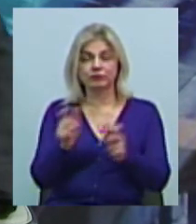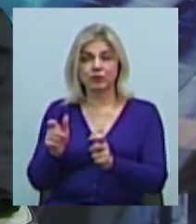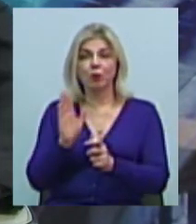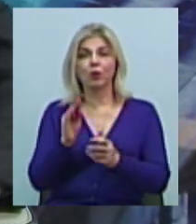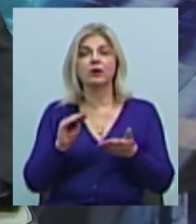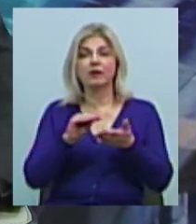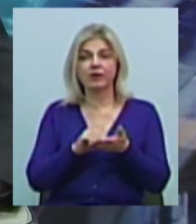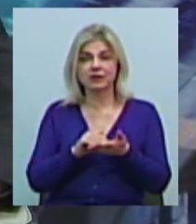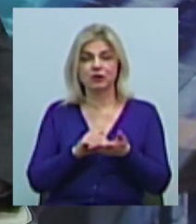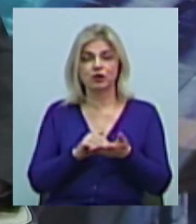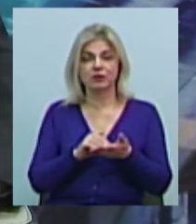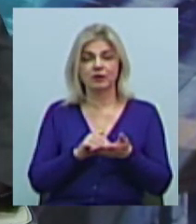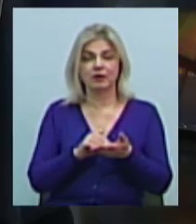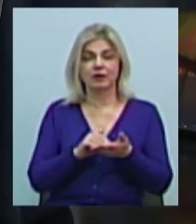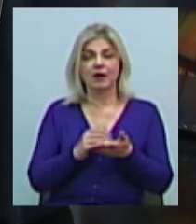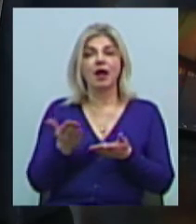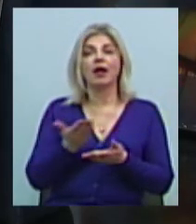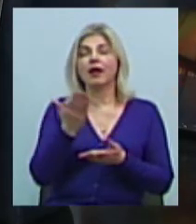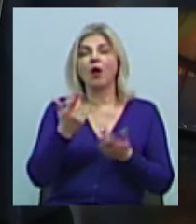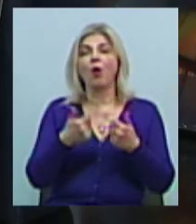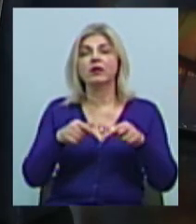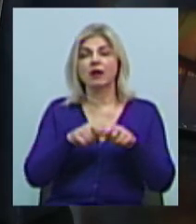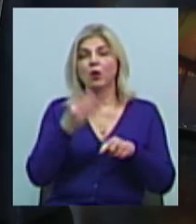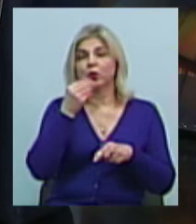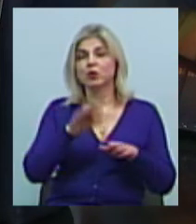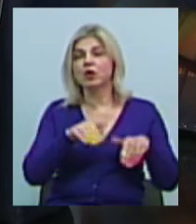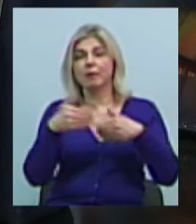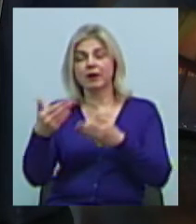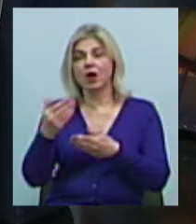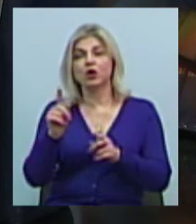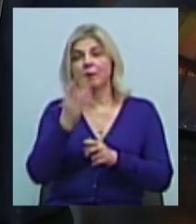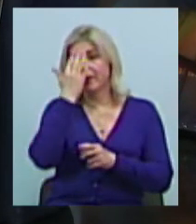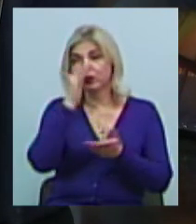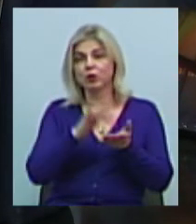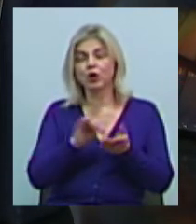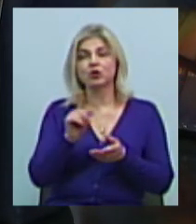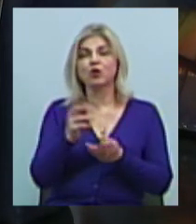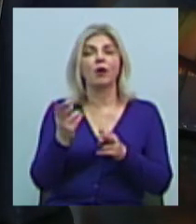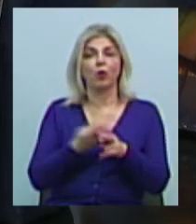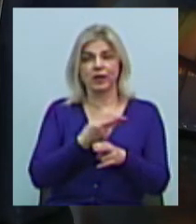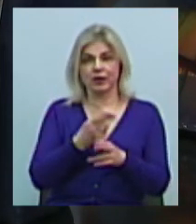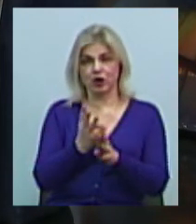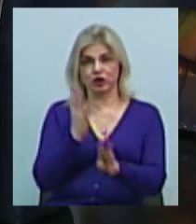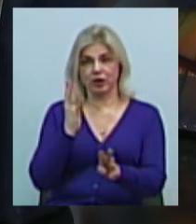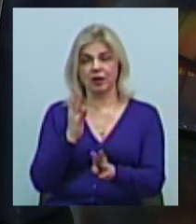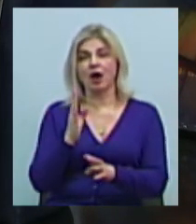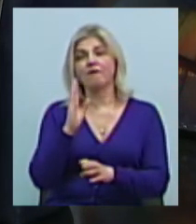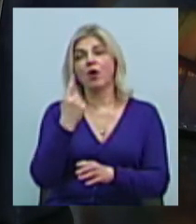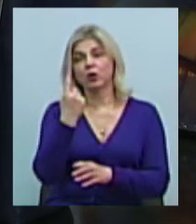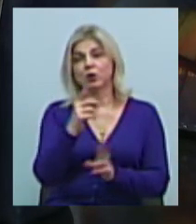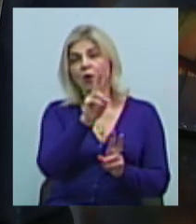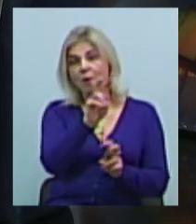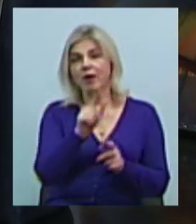визначено також, в які відділення найкраще звернутися з метою уникнення цих черг чи в одної, чи в другої